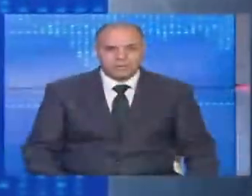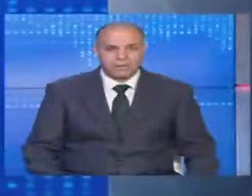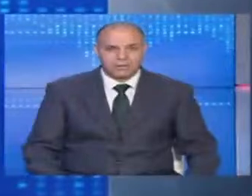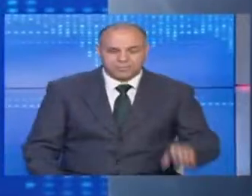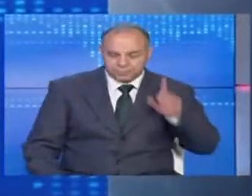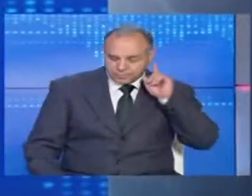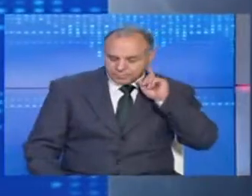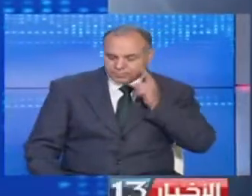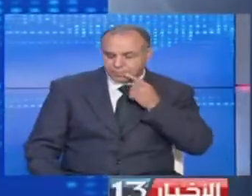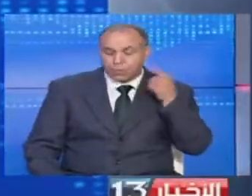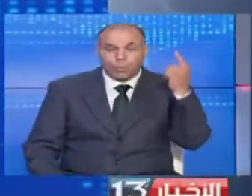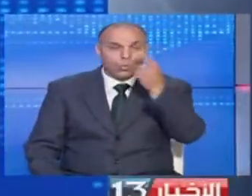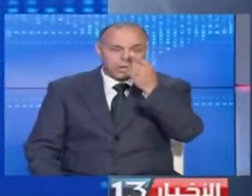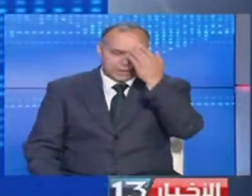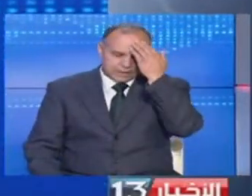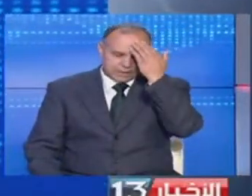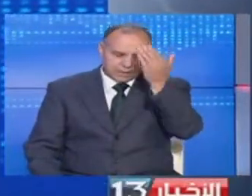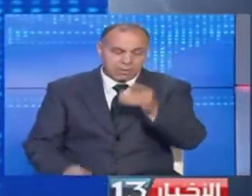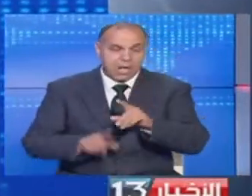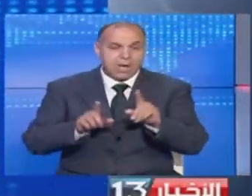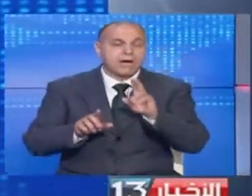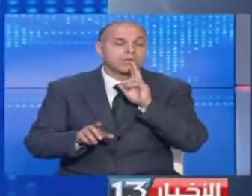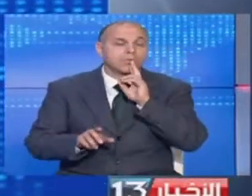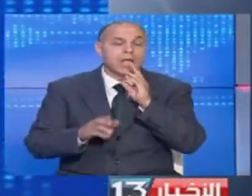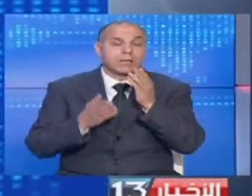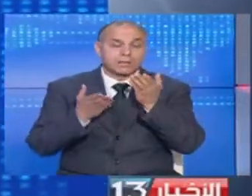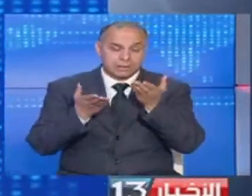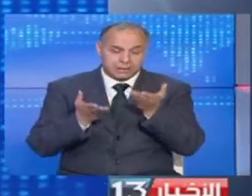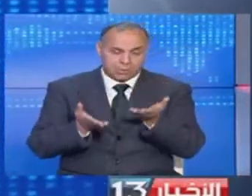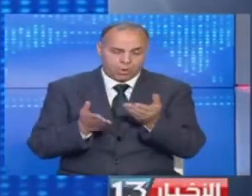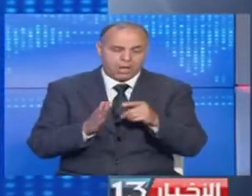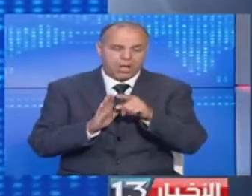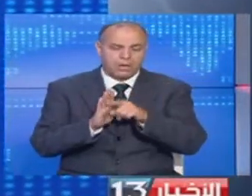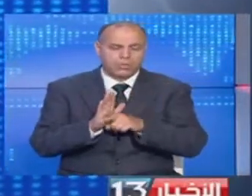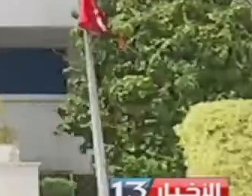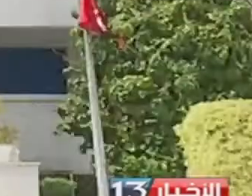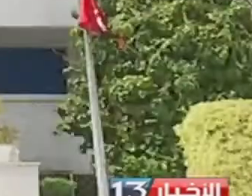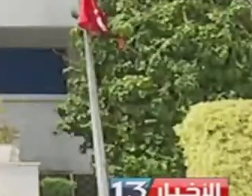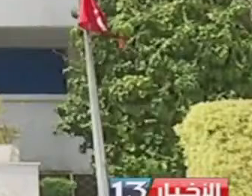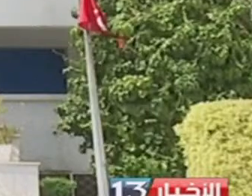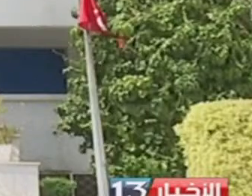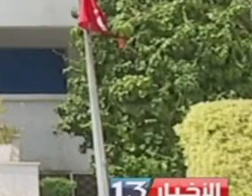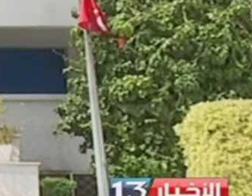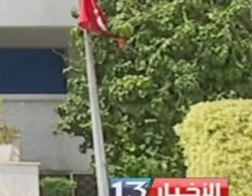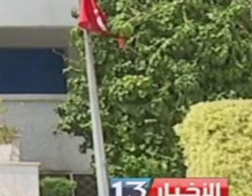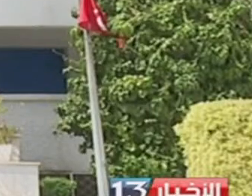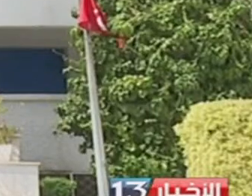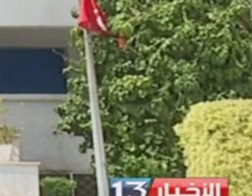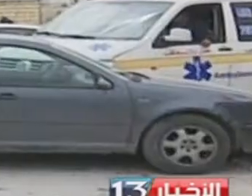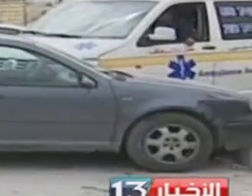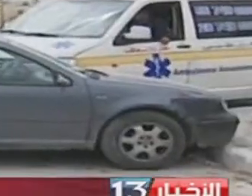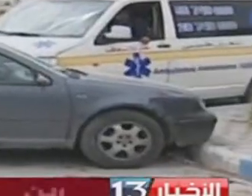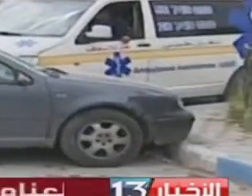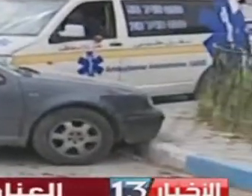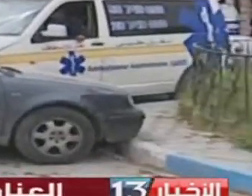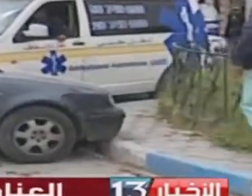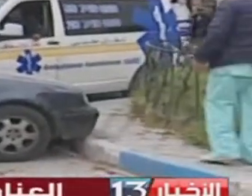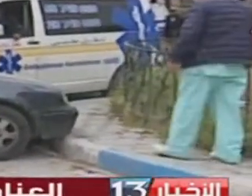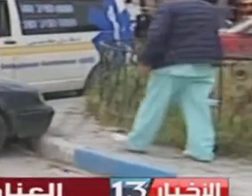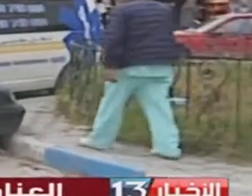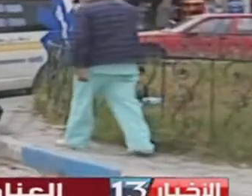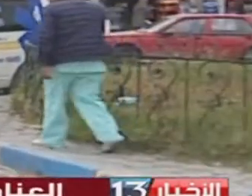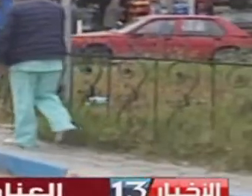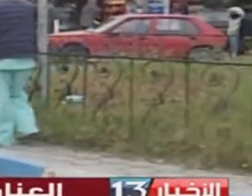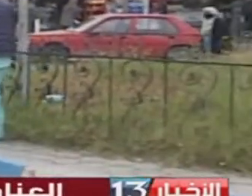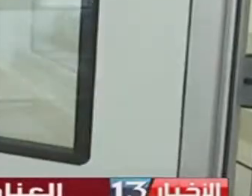السلام عليكم ورحمه الله اخبار ظهر من تونس تتابعون فيها اليوم وزاره الصحه تكشف تزايد عدد من